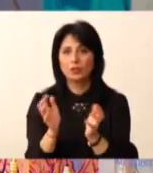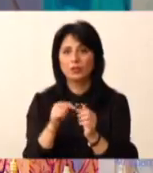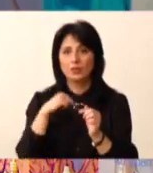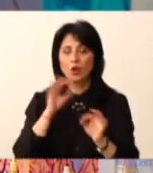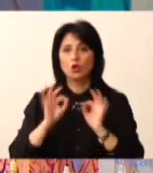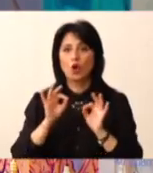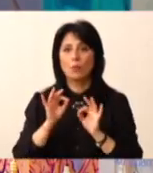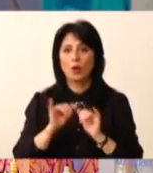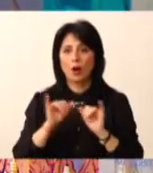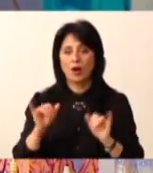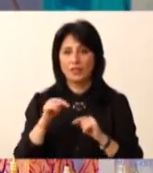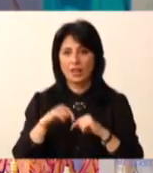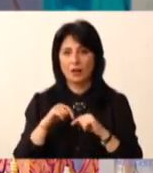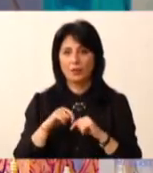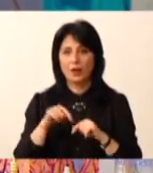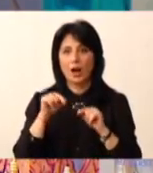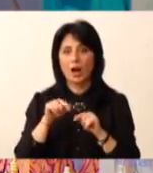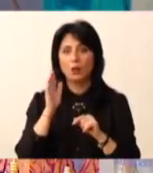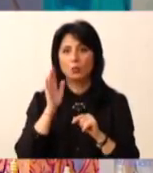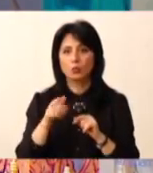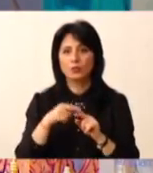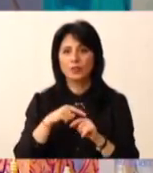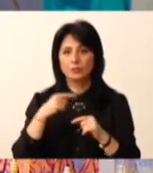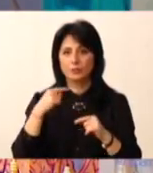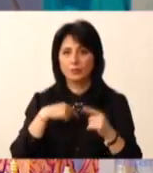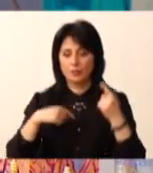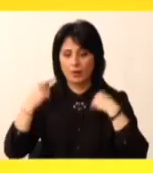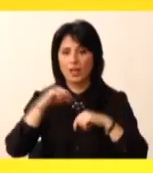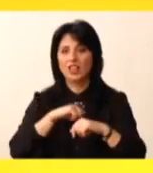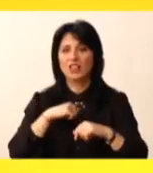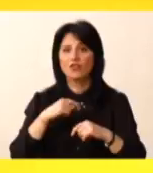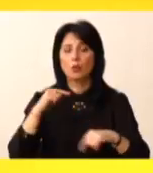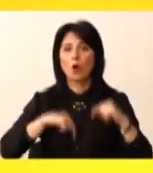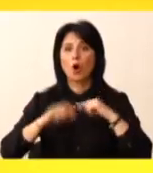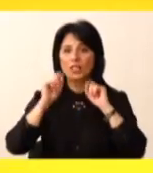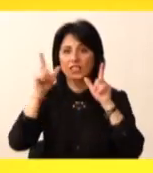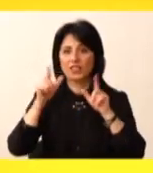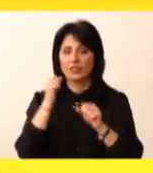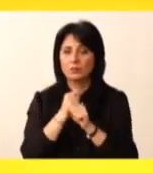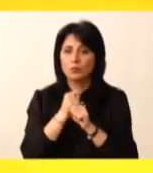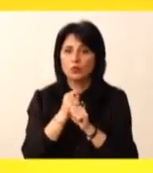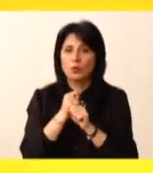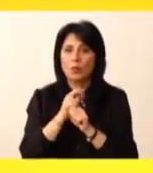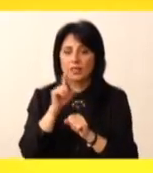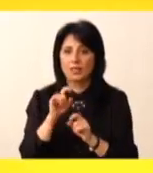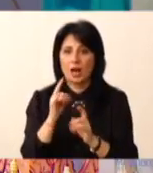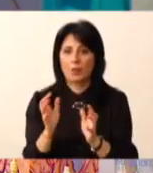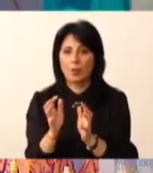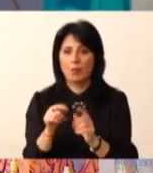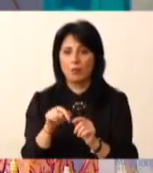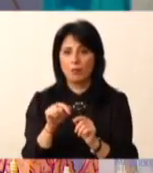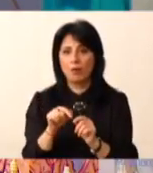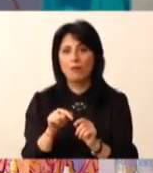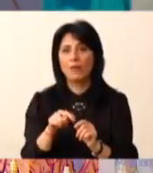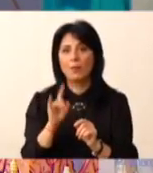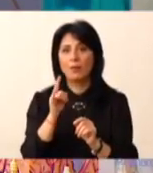ბავშვი ნორმალურად განვითარდეს და აქ ჩაერთვება ხოლმე მთელი რიგი მექანიზმები იმისთვის, რომ რაღაცნაირად ფარისებრმა ჯირკვალმა იმუშაოს